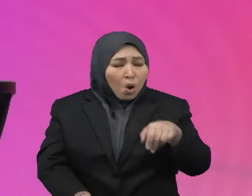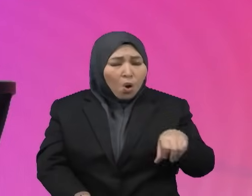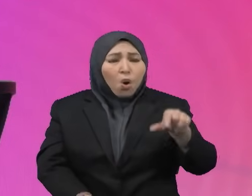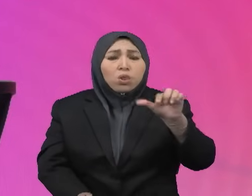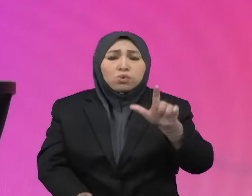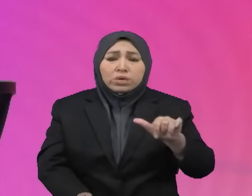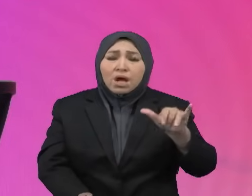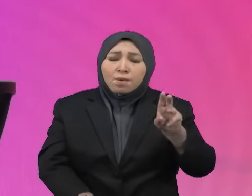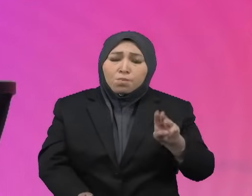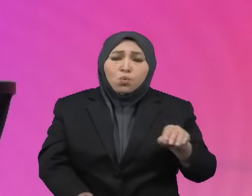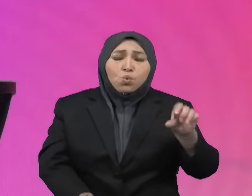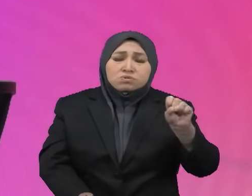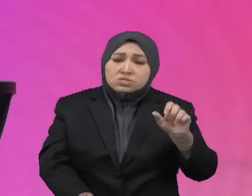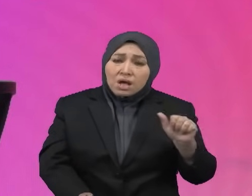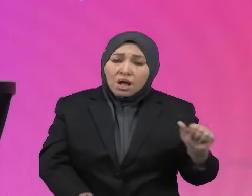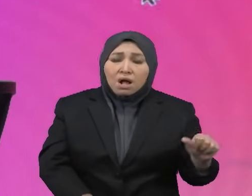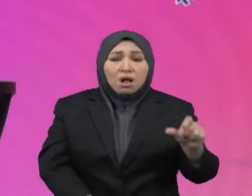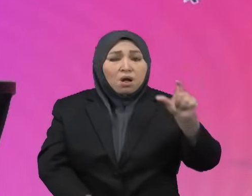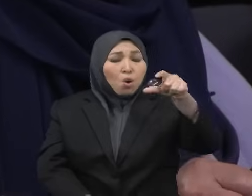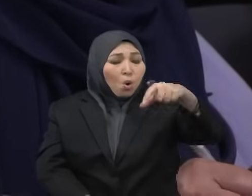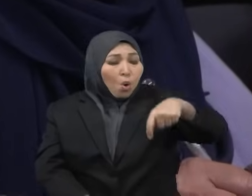Qalu ya Musa.